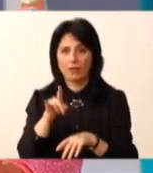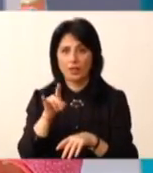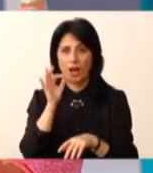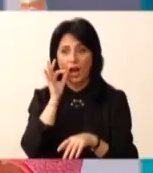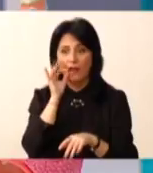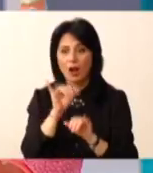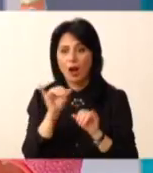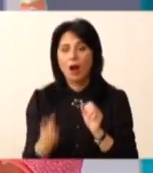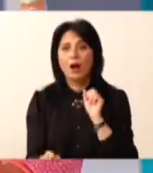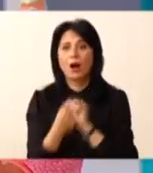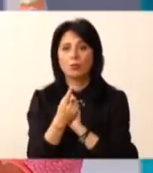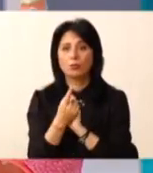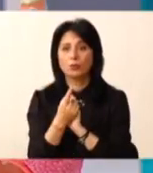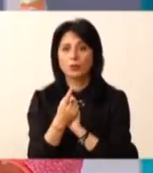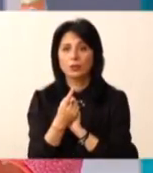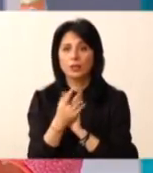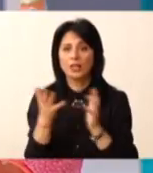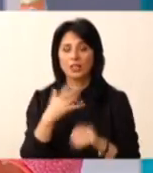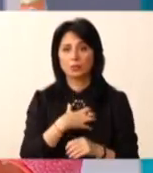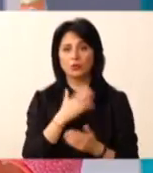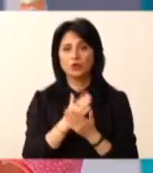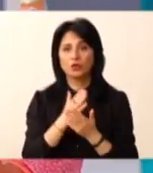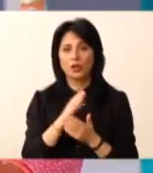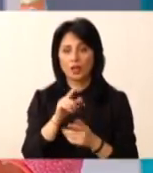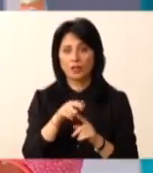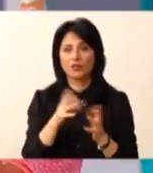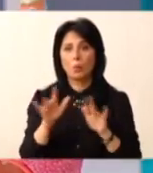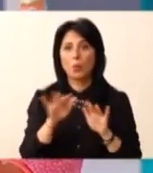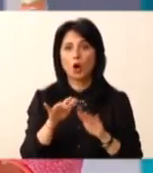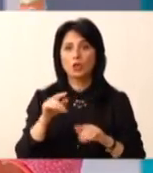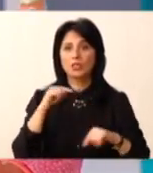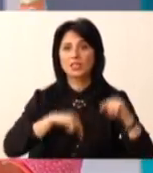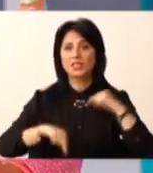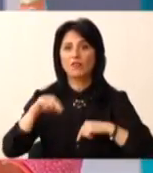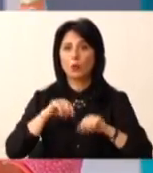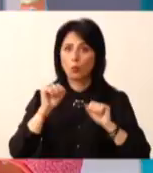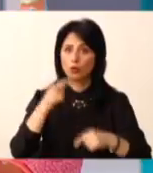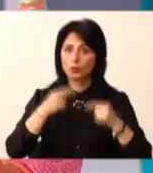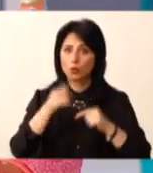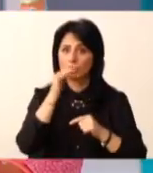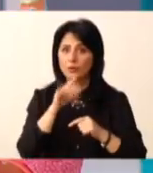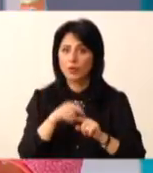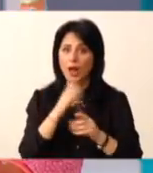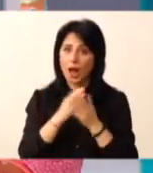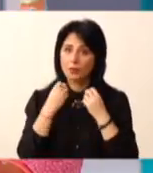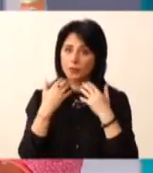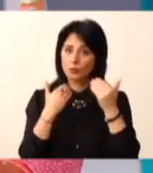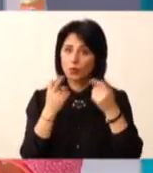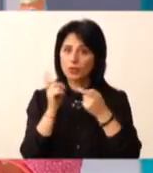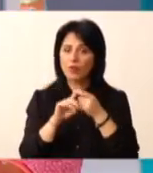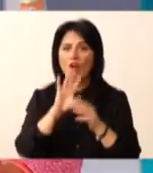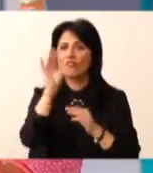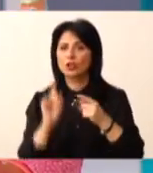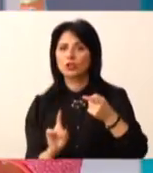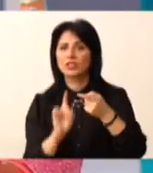დიაბეტის გამოყენებაშიც ძალიან დიდი მნიშვნელობა აქვს აუტოიმუნურ პროცესებს. ამ დროსაც ვეძებთ, ხომ არ არის ფარისებრი ჯირკვლის